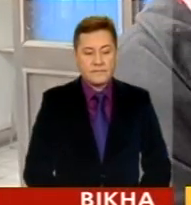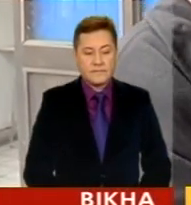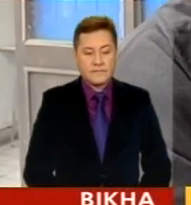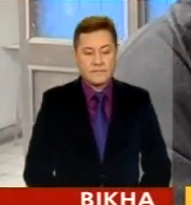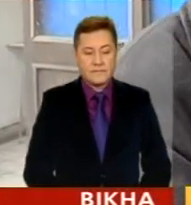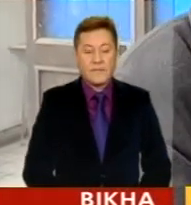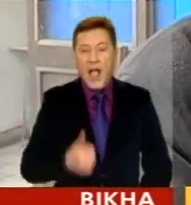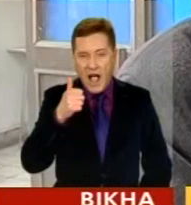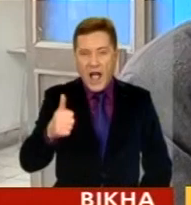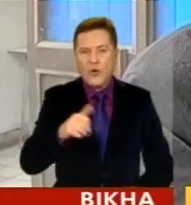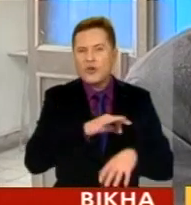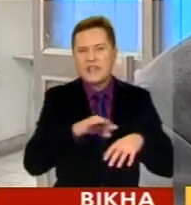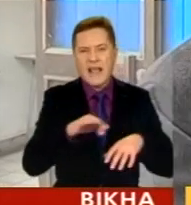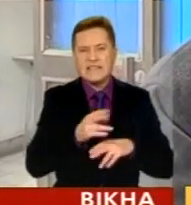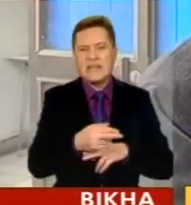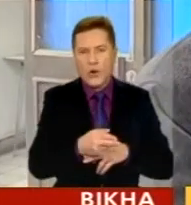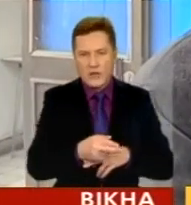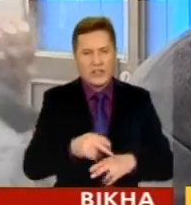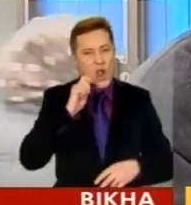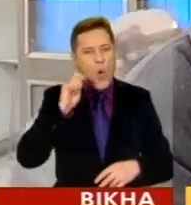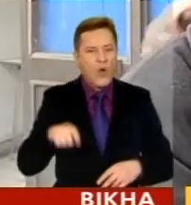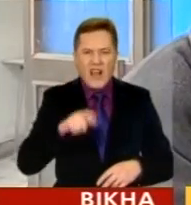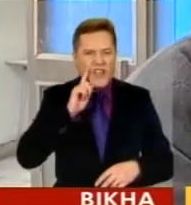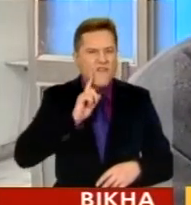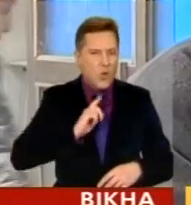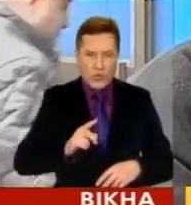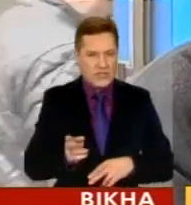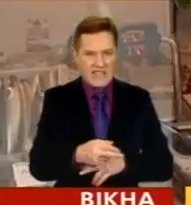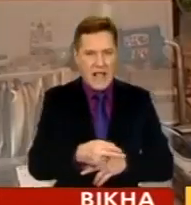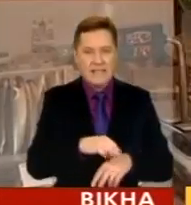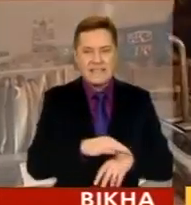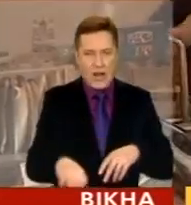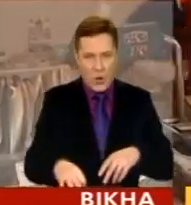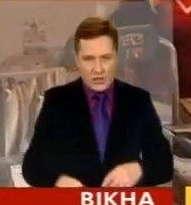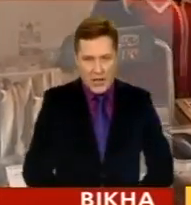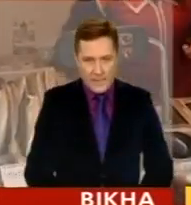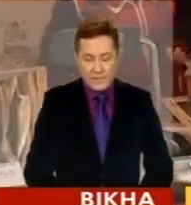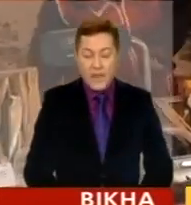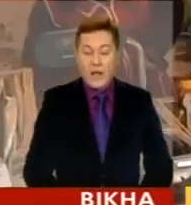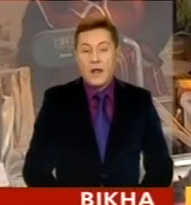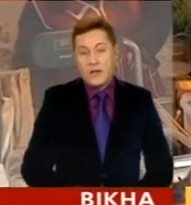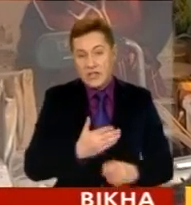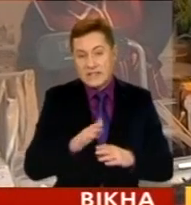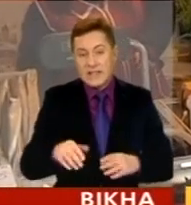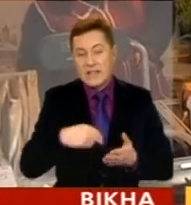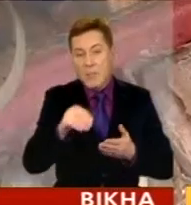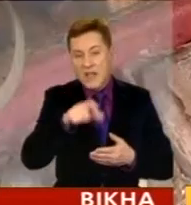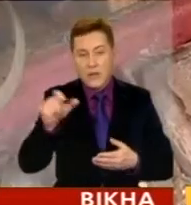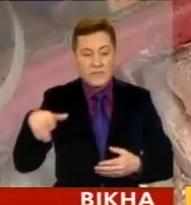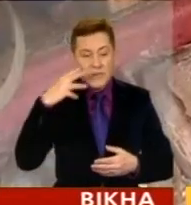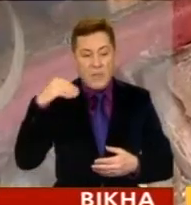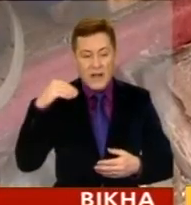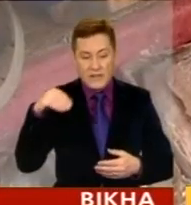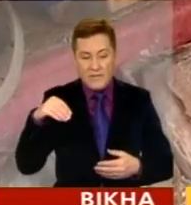Пожалуйста. Хороша селедочка? Хороша, на Україні живе. Вкусна селедка, вкусна, правда? Дуже вкусна, так. Переважна частина покупців на базарі – молдавани.